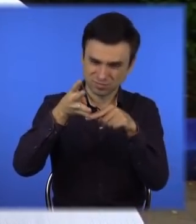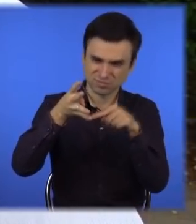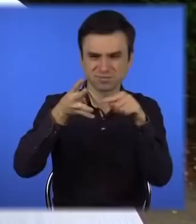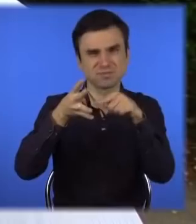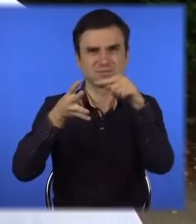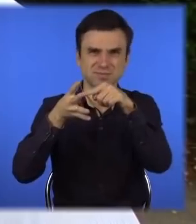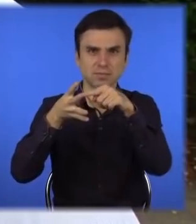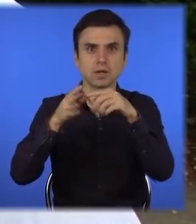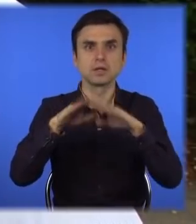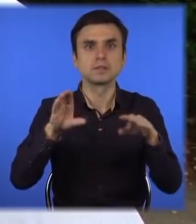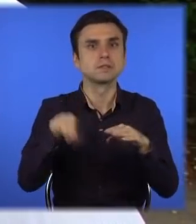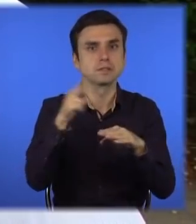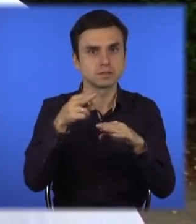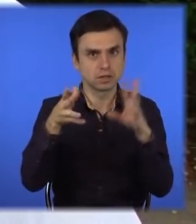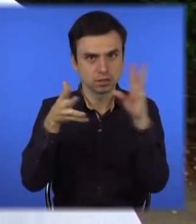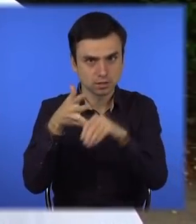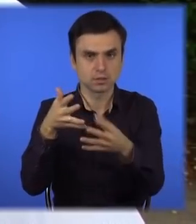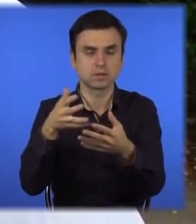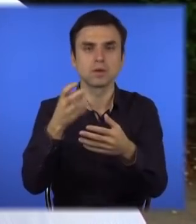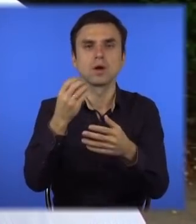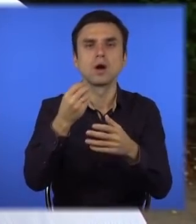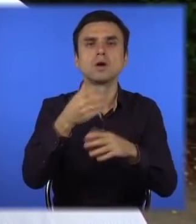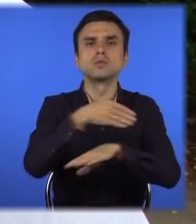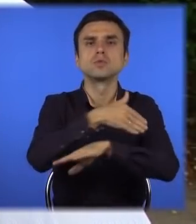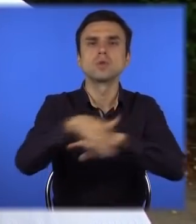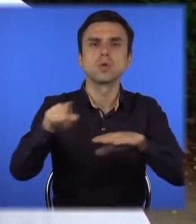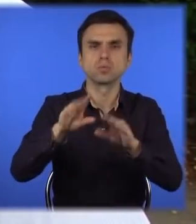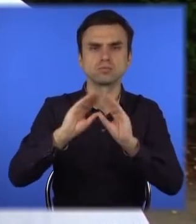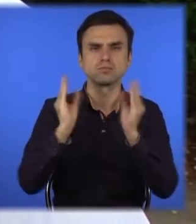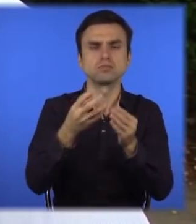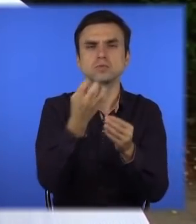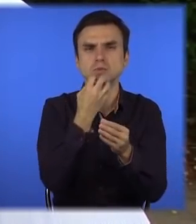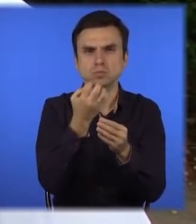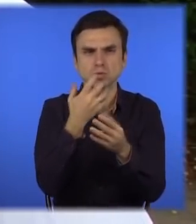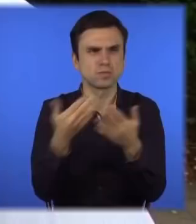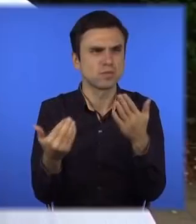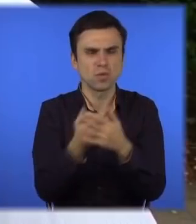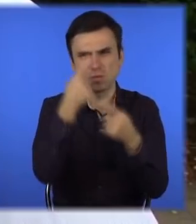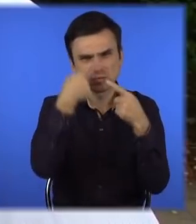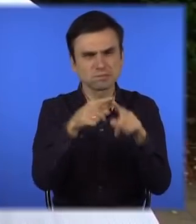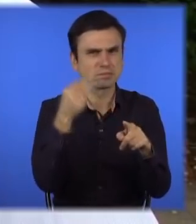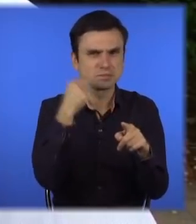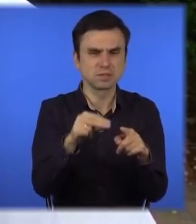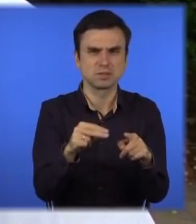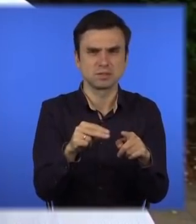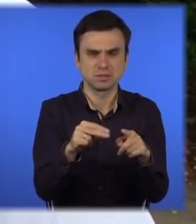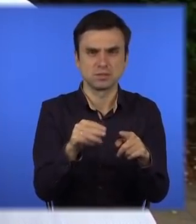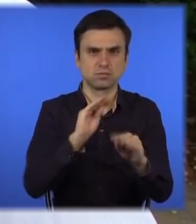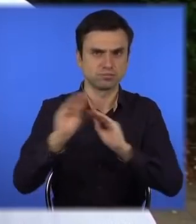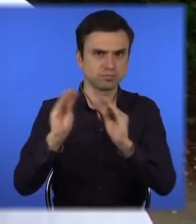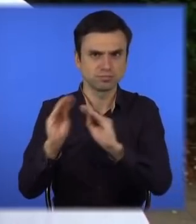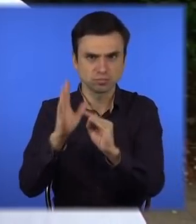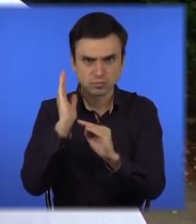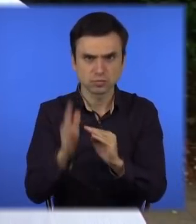евро. Украина вообще фантастическая страна, она умудряется свою валюту для очень